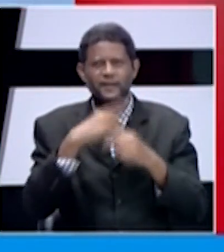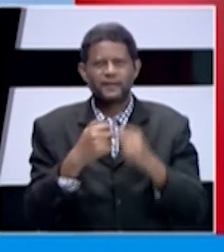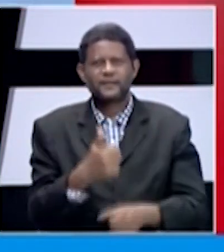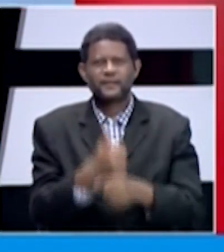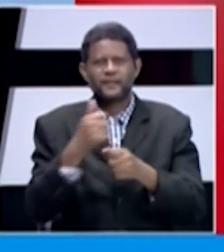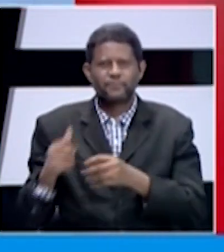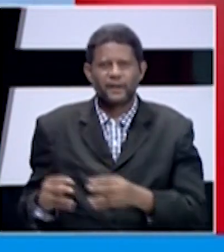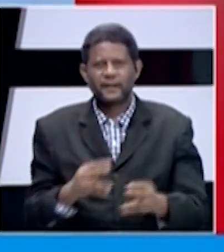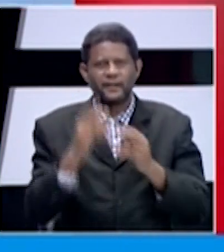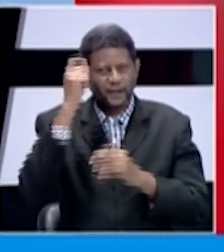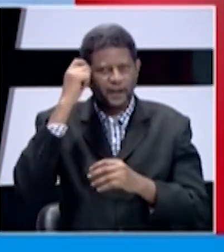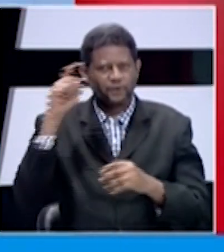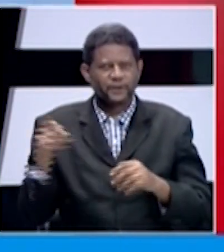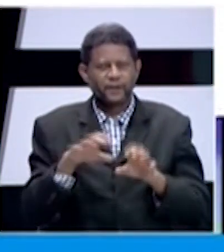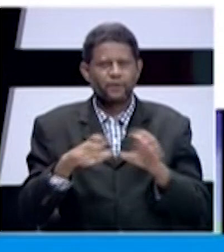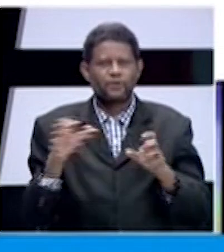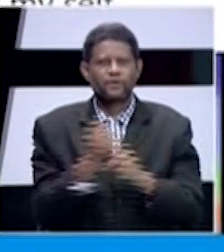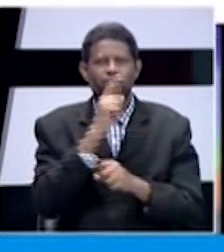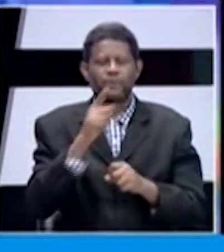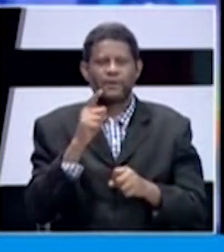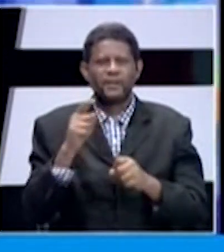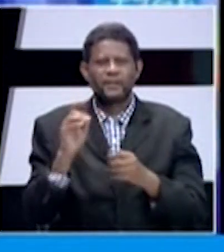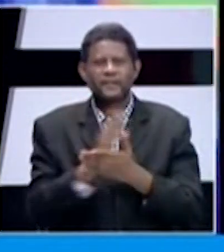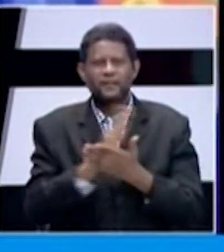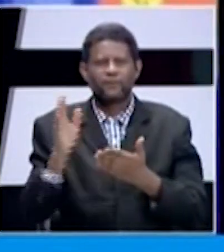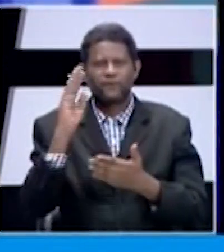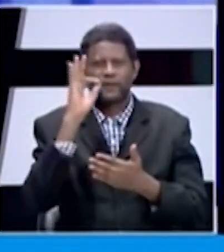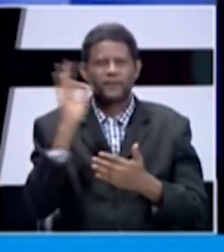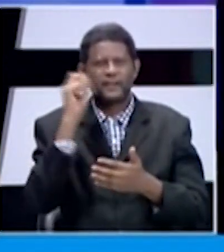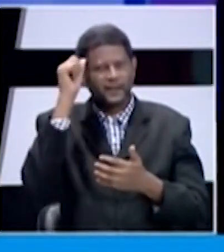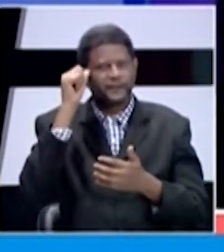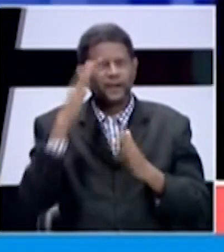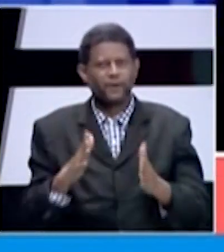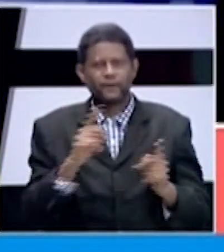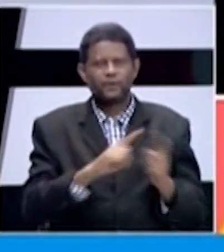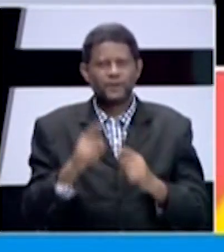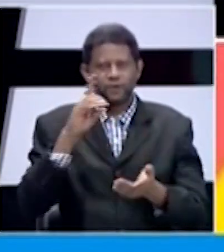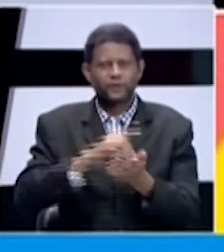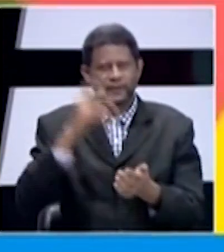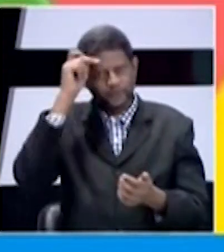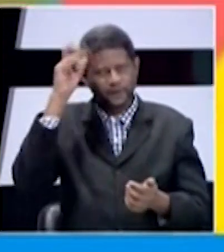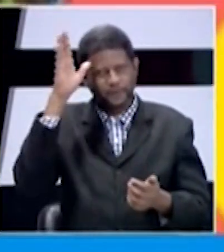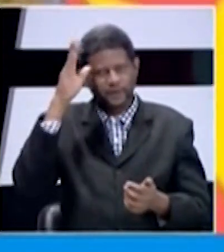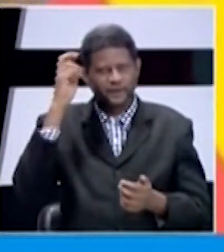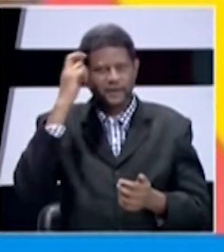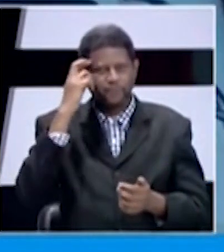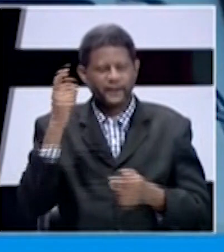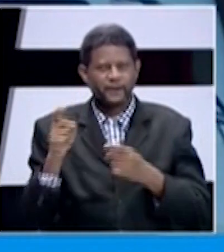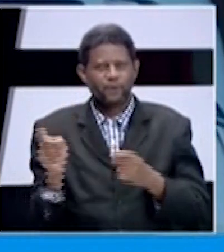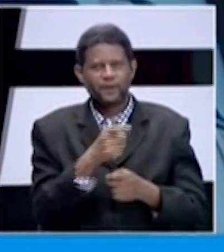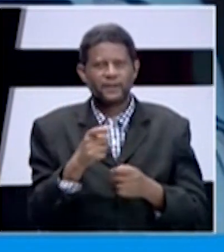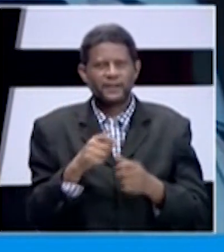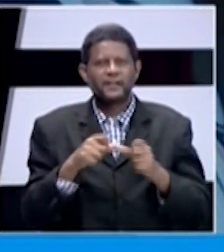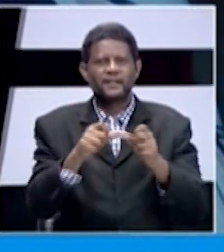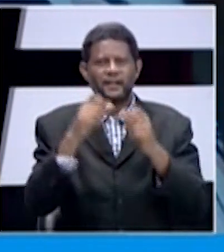መንገዲ ዓወት ገይሮም ወሲዶምዎ እዮም ነጠፍቲ ማሕበራዊ ሚድያ ኤርትራውያን እውን ዶክተር ደብረፅዮን ገብረ ሚካኤል ርእሰ ምሕዳር ምዃኖም